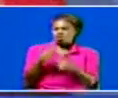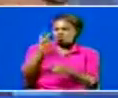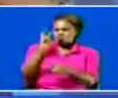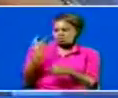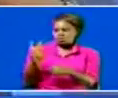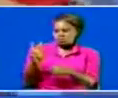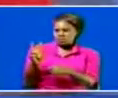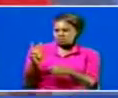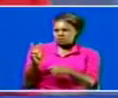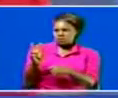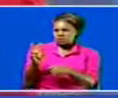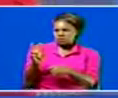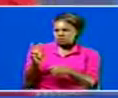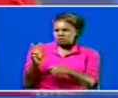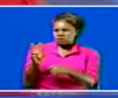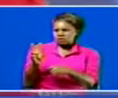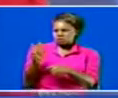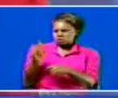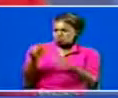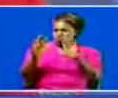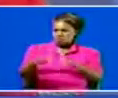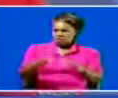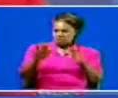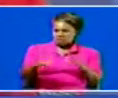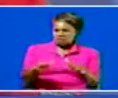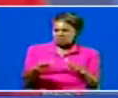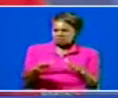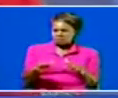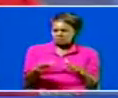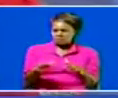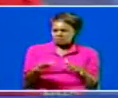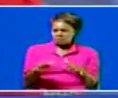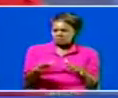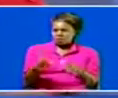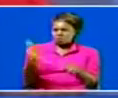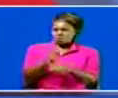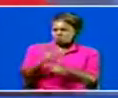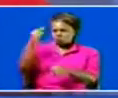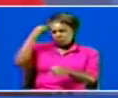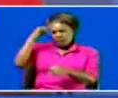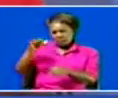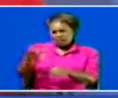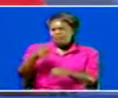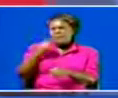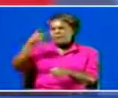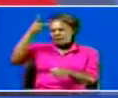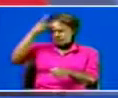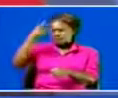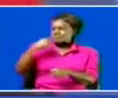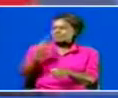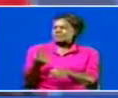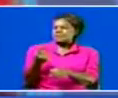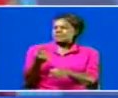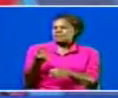manake hata nzani huo mdundiko, mbona huo mwatulia paka mwaza watoto. Mbona hamutumi hiyo akili nyinyi kama wazazi, ukasema